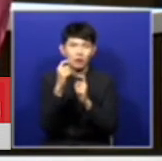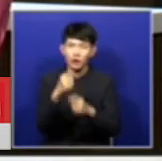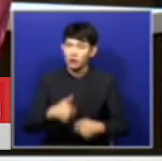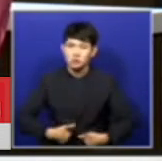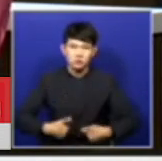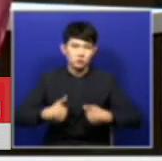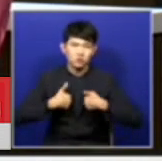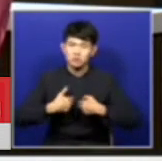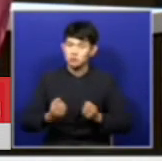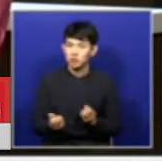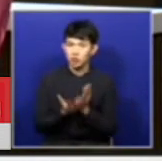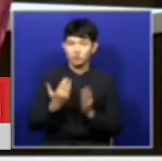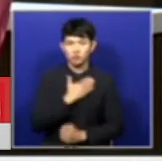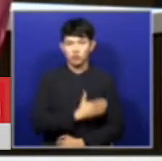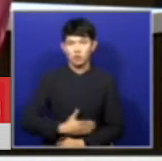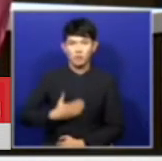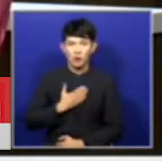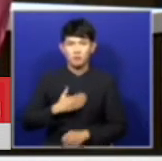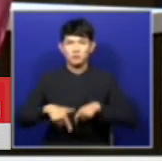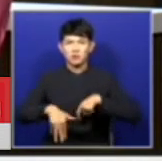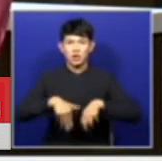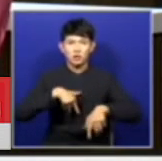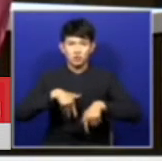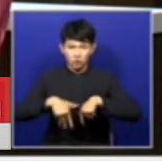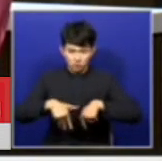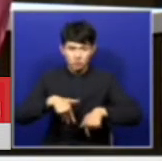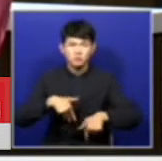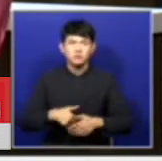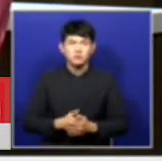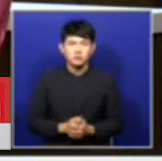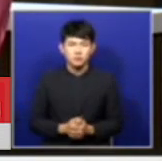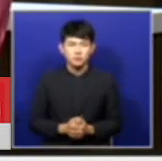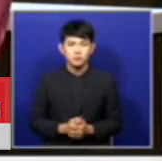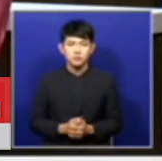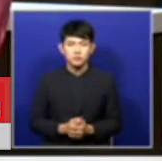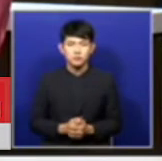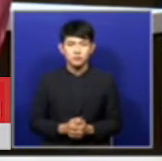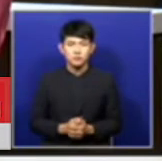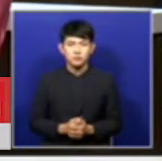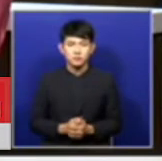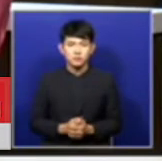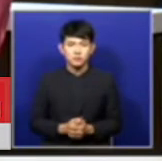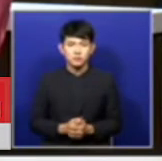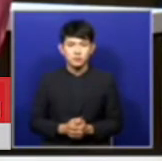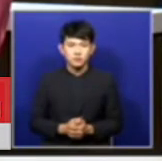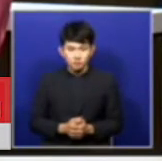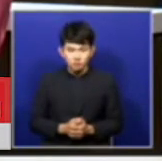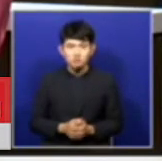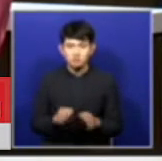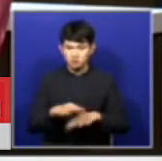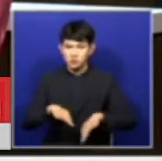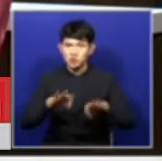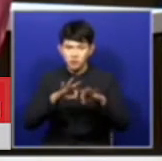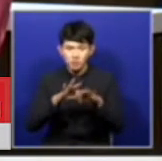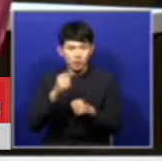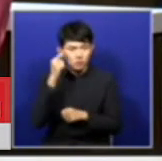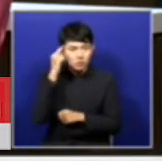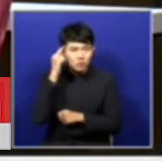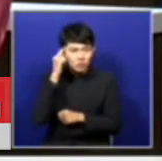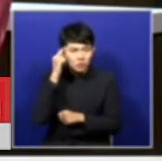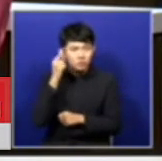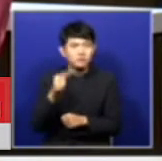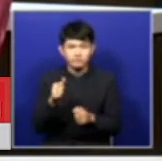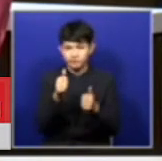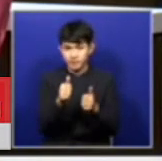ตของพี่น้องประชาชนต่อสุขภาพพลานามัยของพี่น้องประชาชนก็มาให้ความสัมพันธ์กับมันมากขึ้นครับอันนี้เป็นสิ่ง